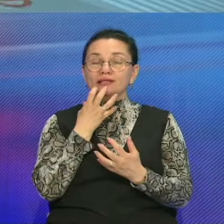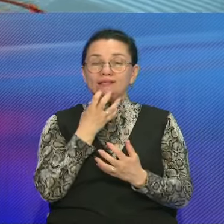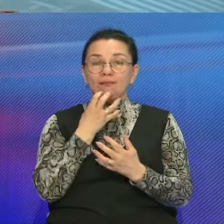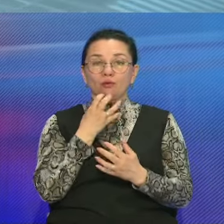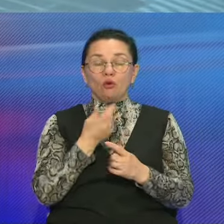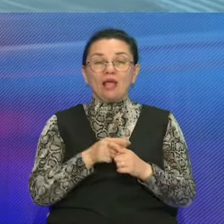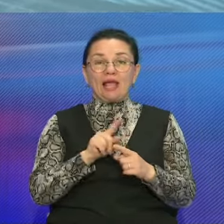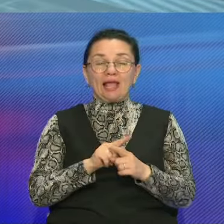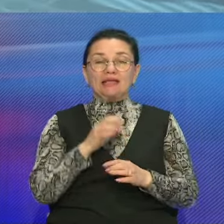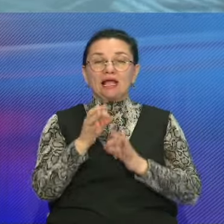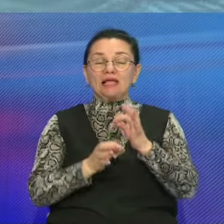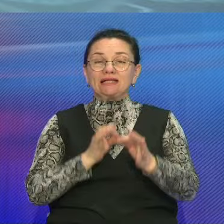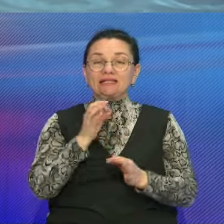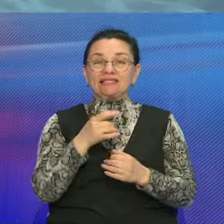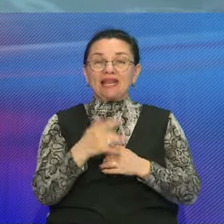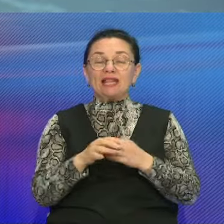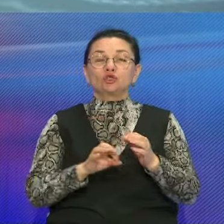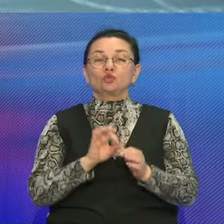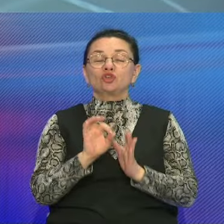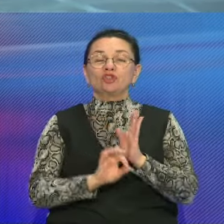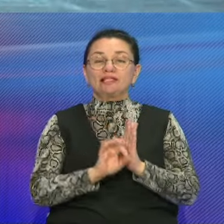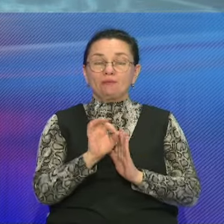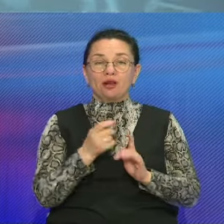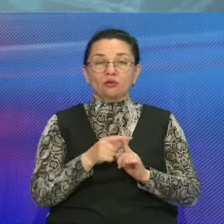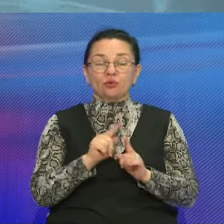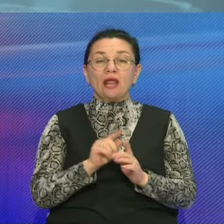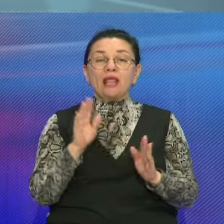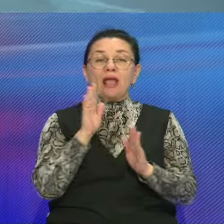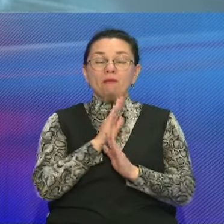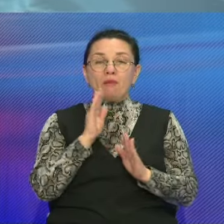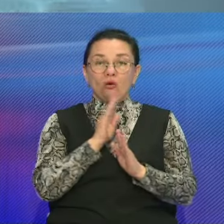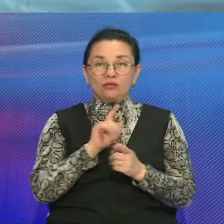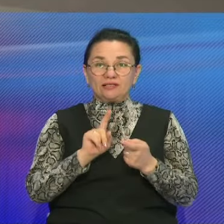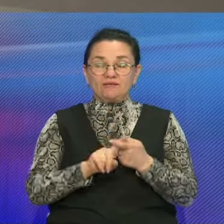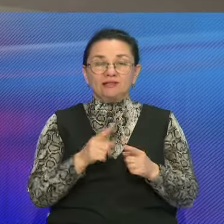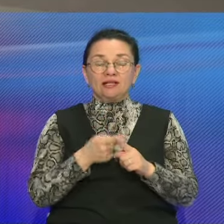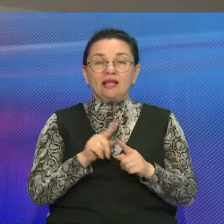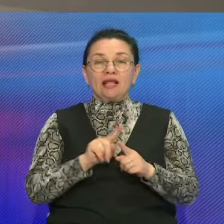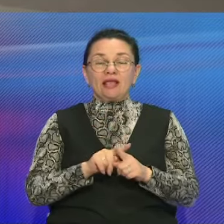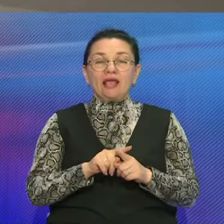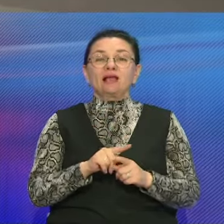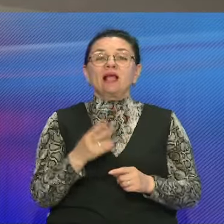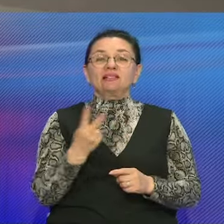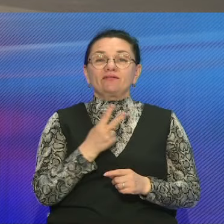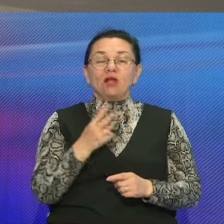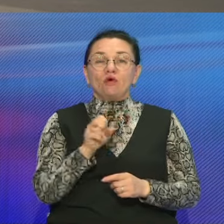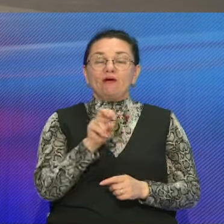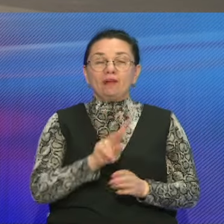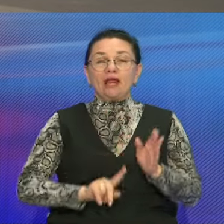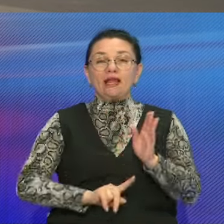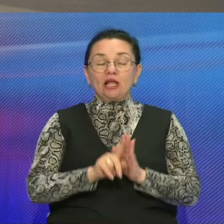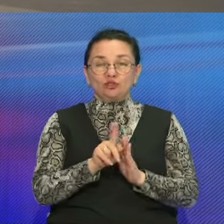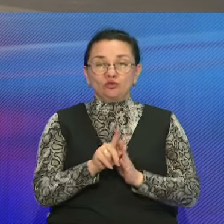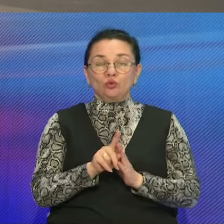становчі середньосуточні температури повітря і далі сприяльний прогноз надвор'я. З 2 красавіка у Гродні почнуть відключати